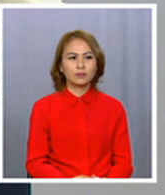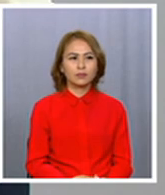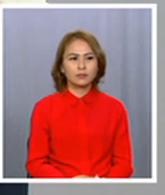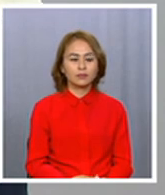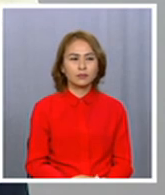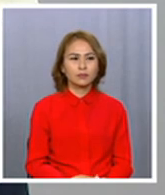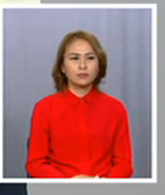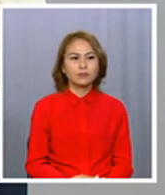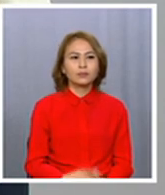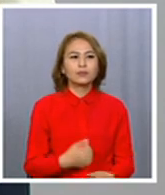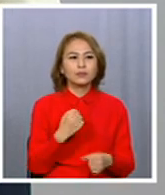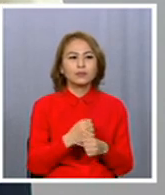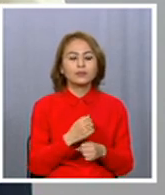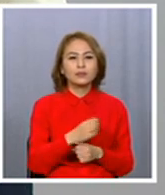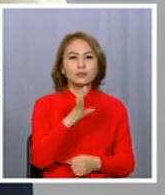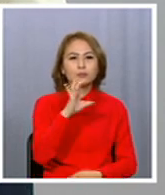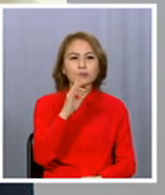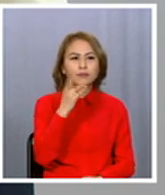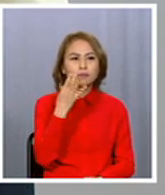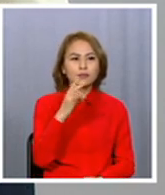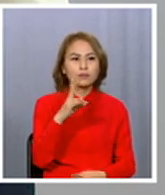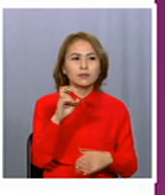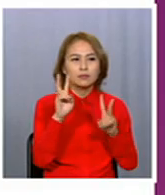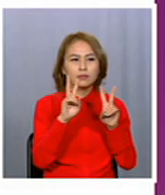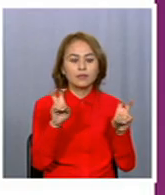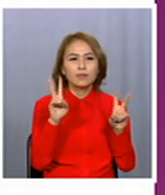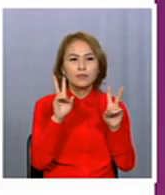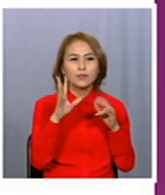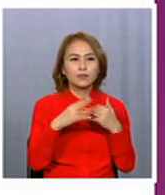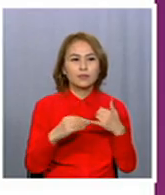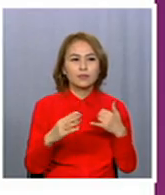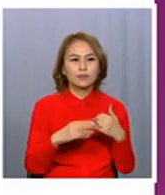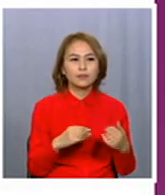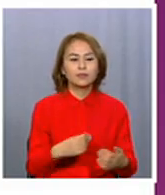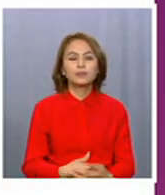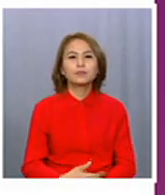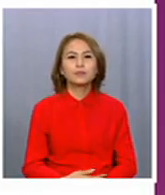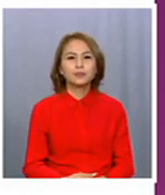Ребята, составьте синквей на тему «Земля».